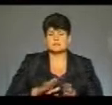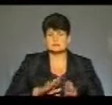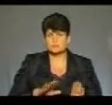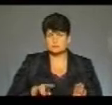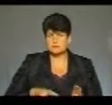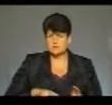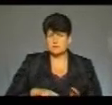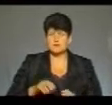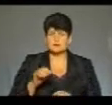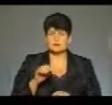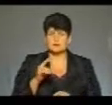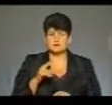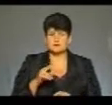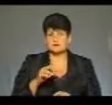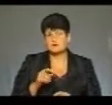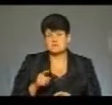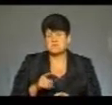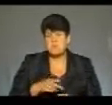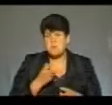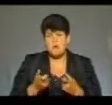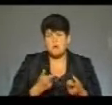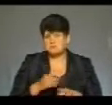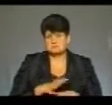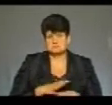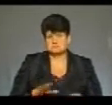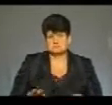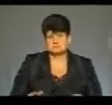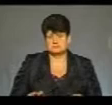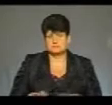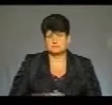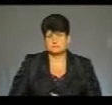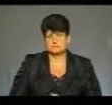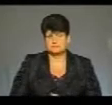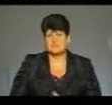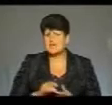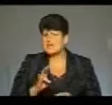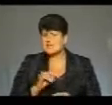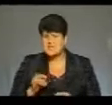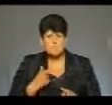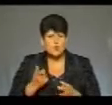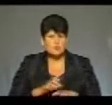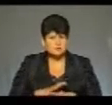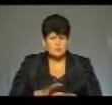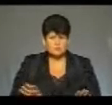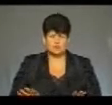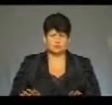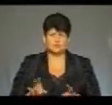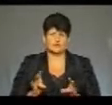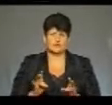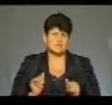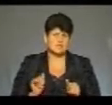Микола Шинкарик. Сказав, погроз Андрій Красуватий не отримував. Ні погроз не було, ні, я думаю,